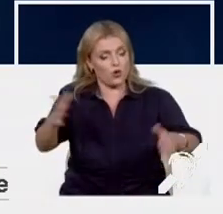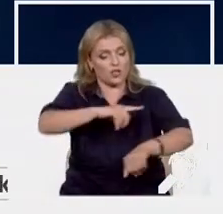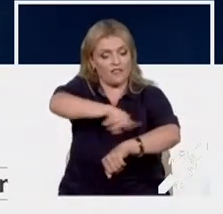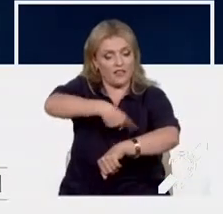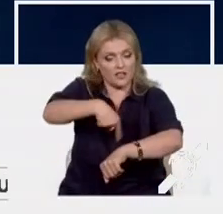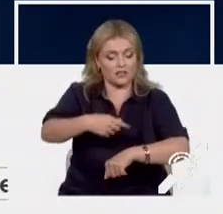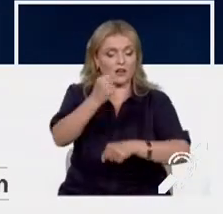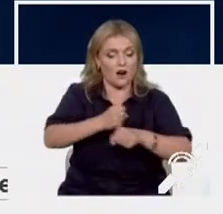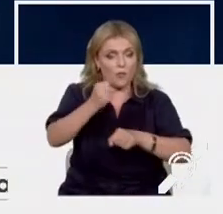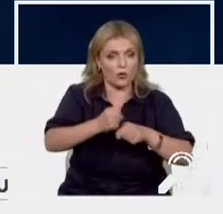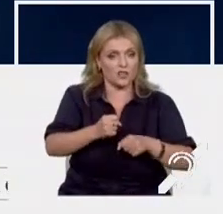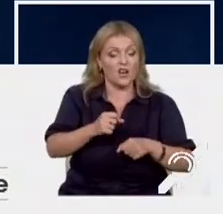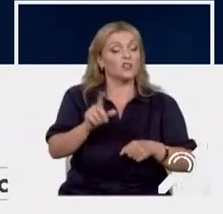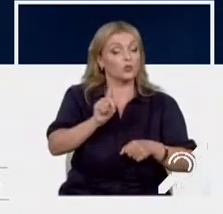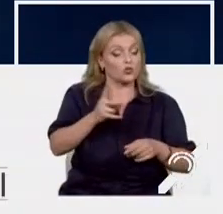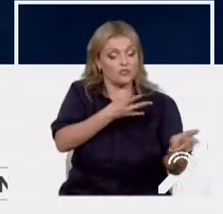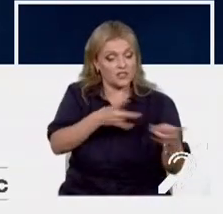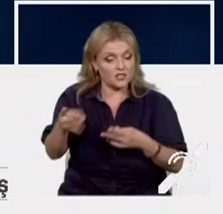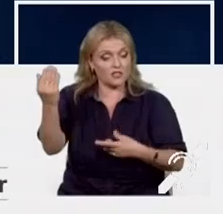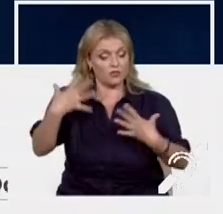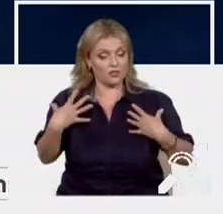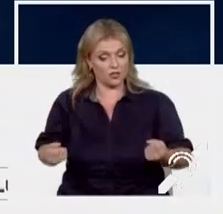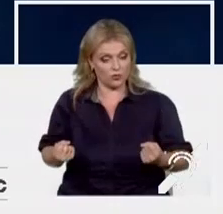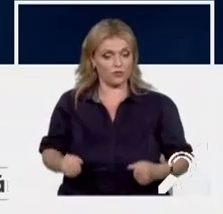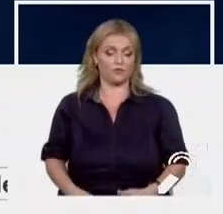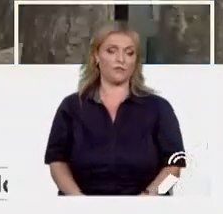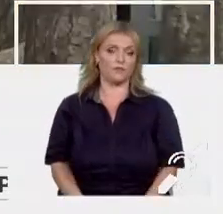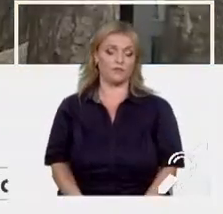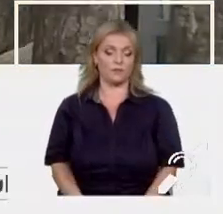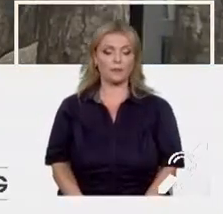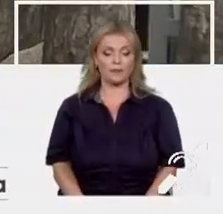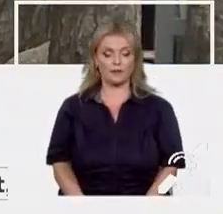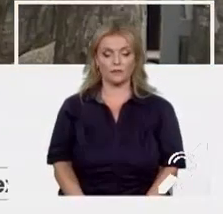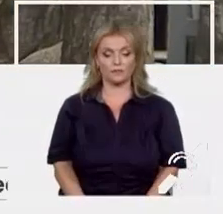efecte negative asupra sănătății, spun psihologii.